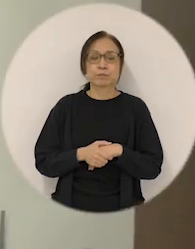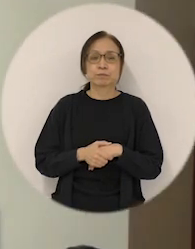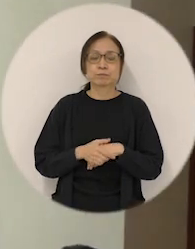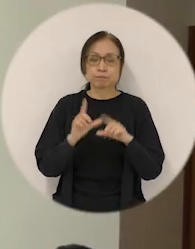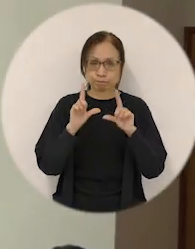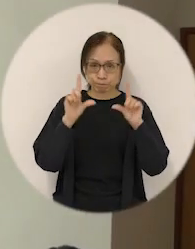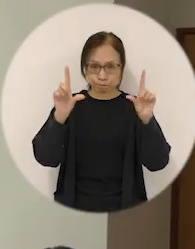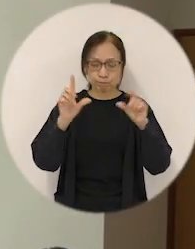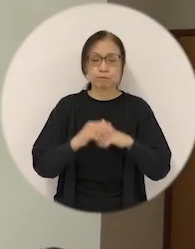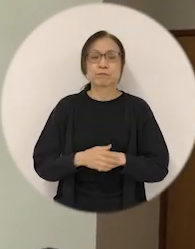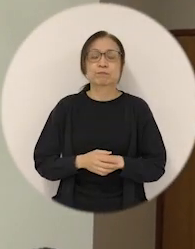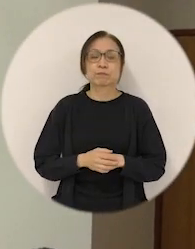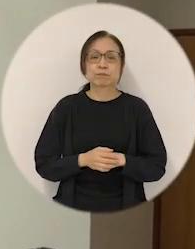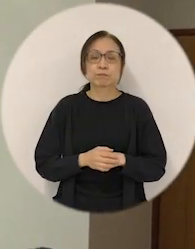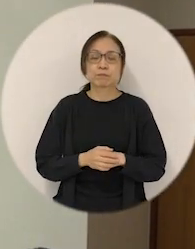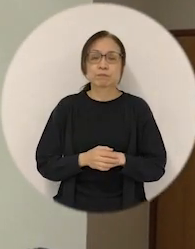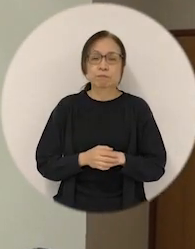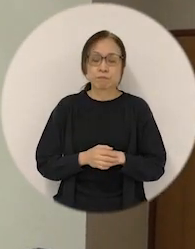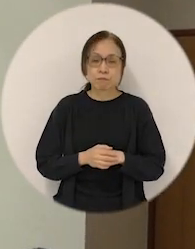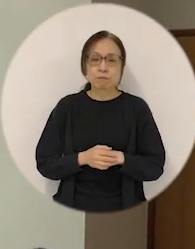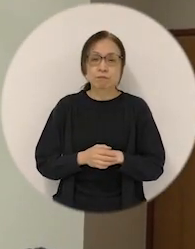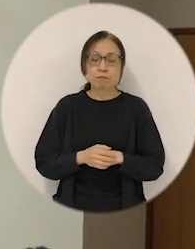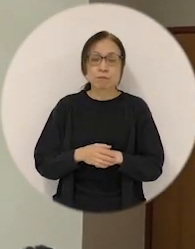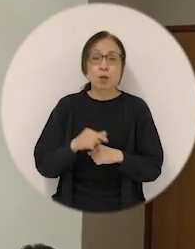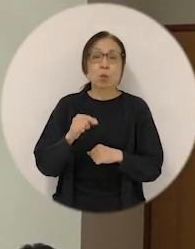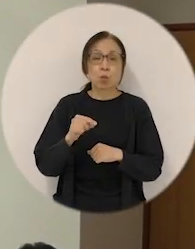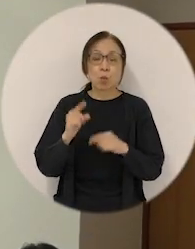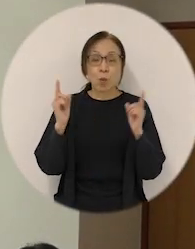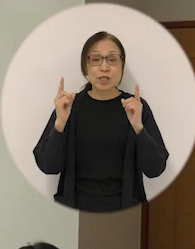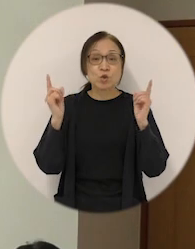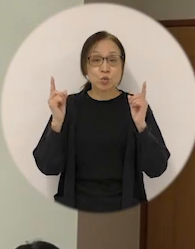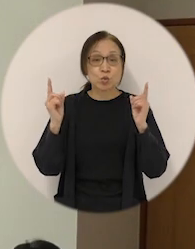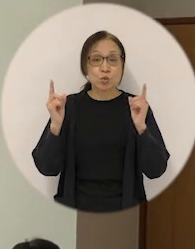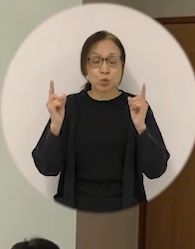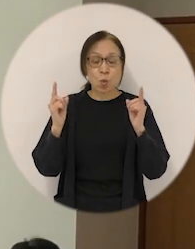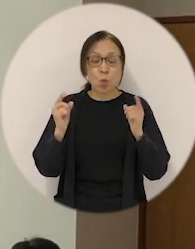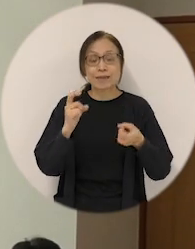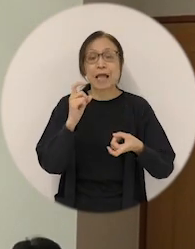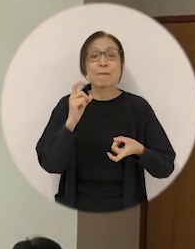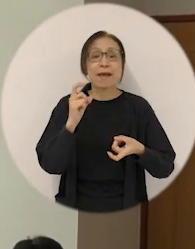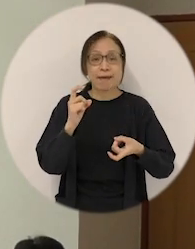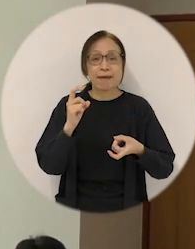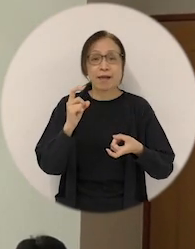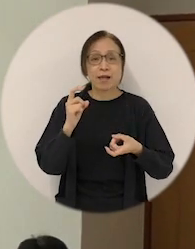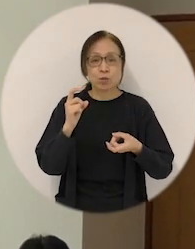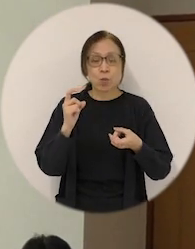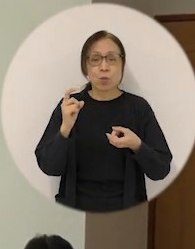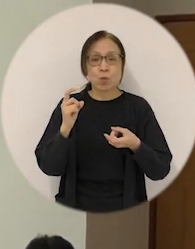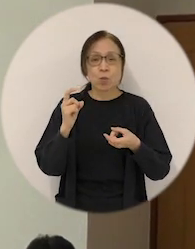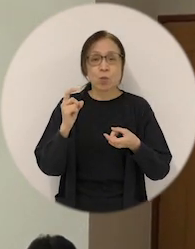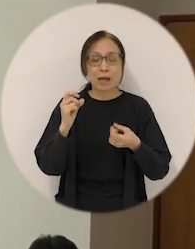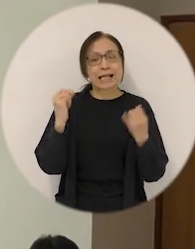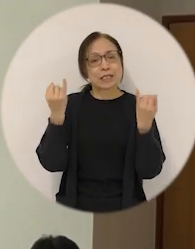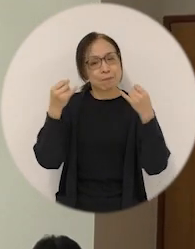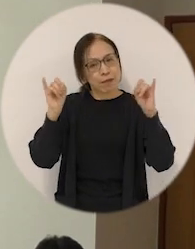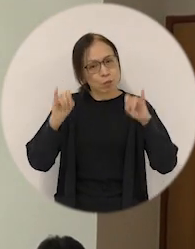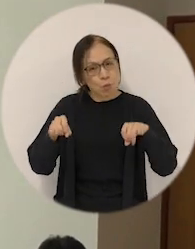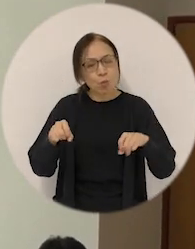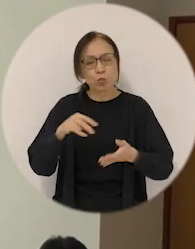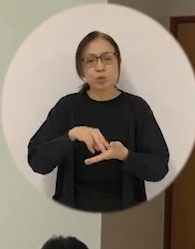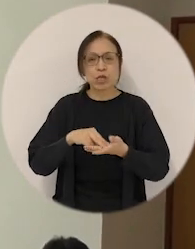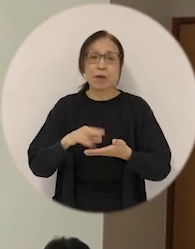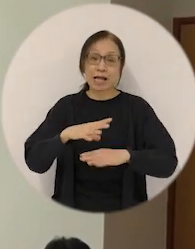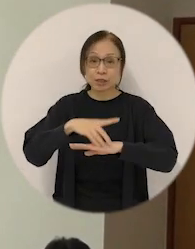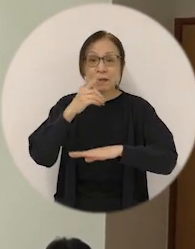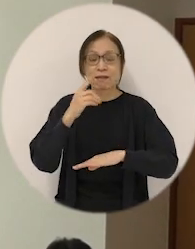文化交流部長西澤です。空想フェスという名前のイベントとしては初めてということになります。でその